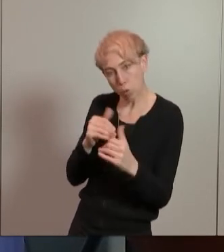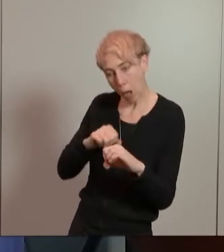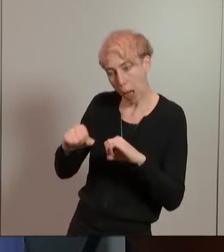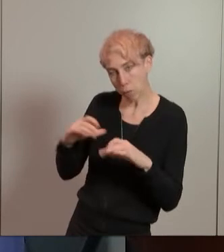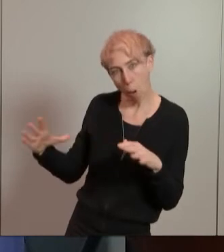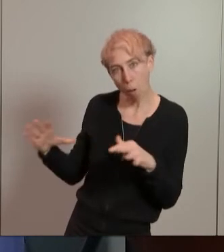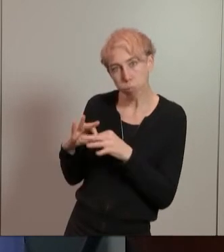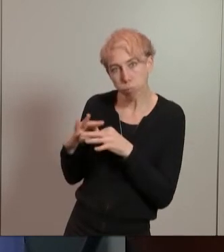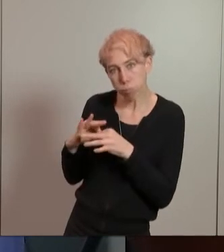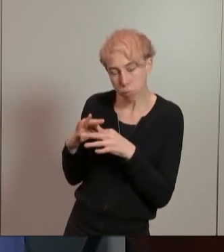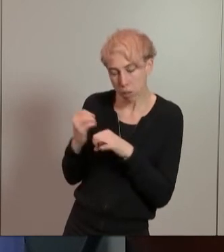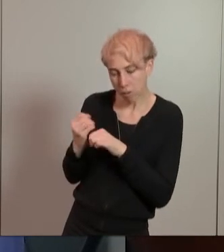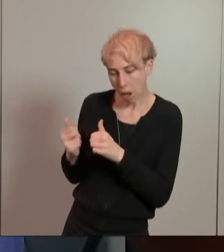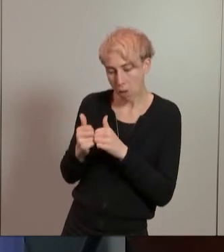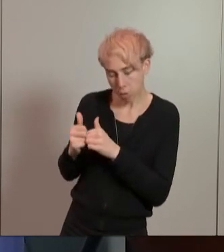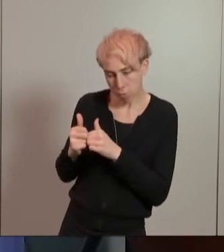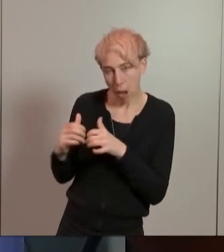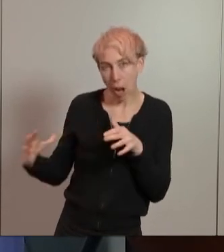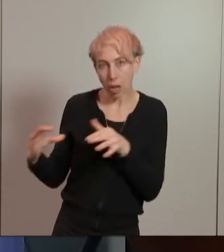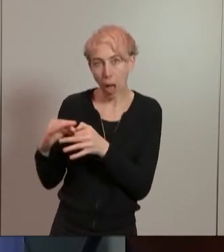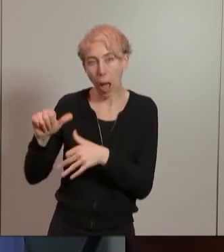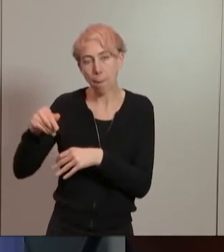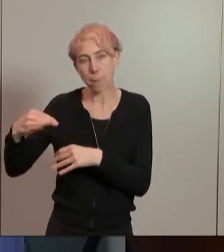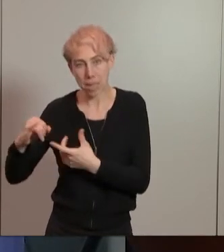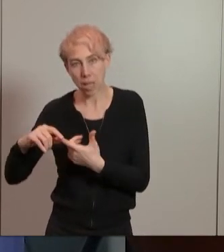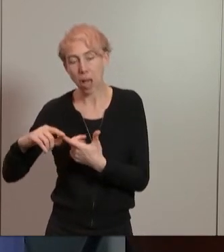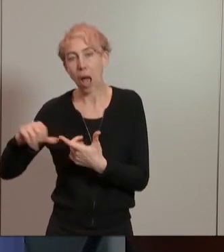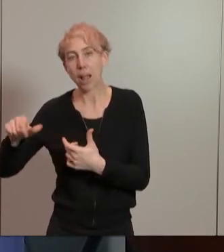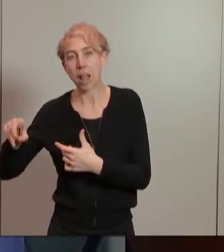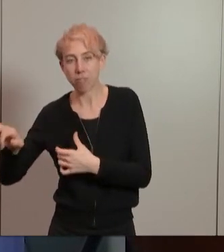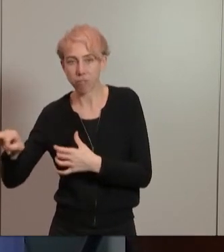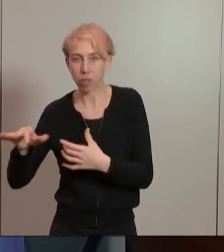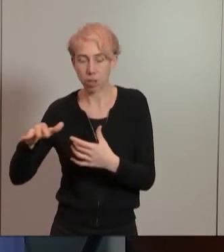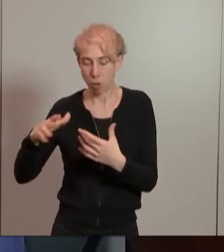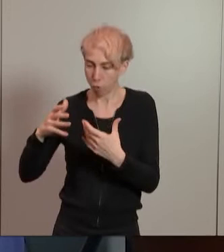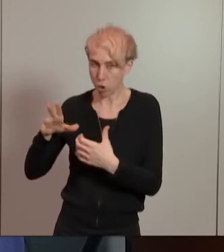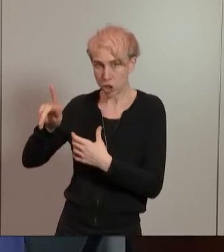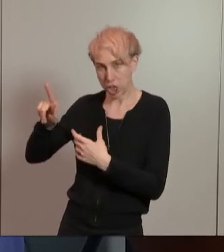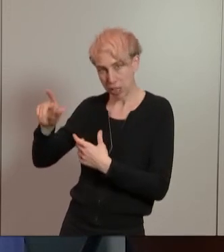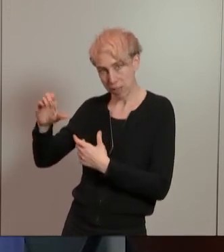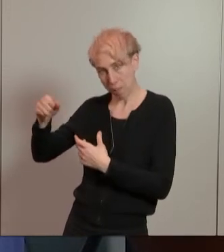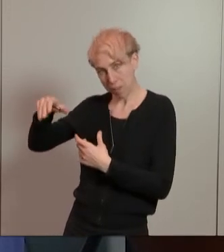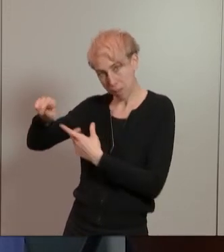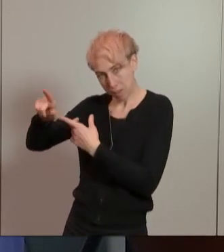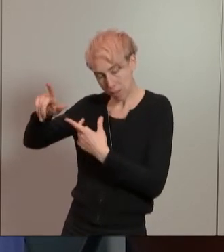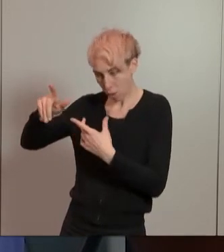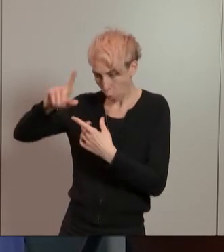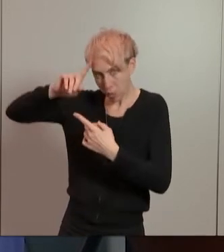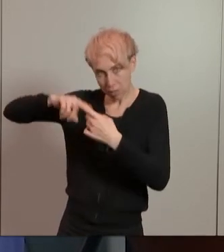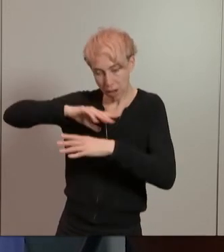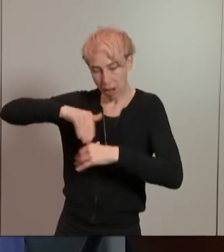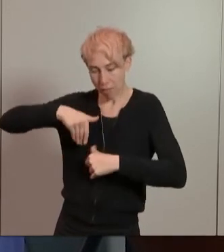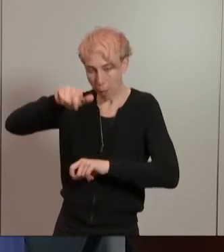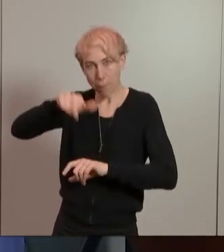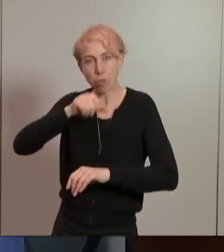de coopération engagées avec l'AMI et l'ADEF dans le cadre d'un GCSMS ayant pour finalité d'améliorer le parcours de la personne